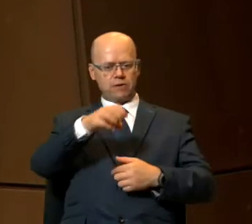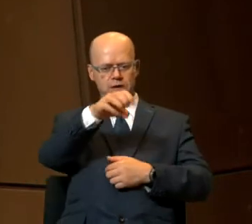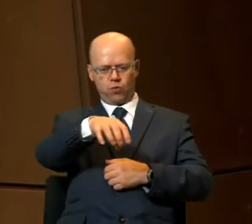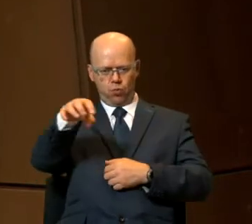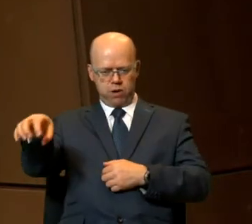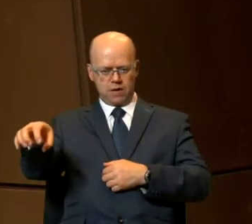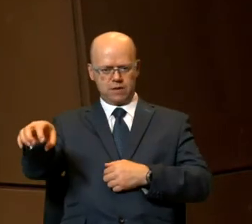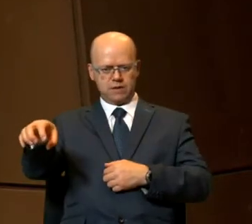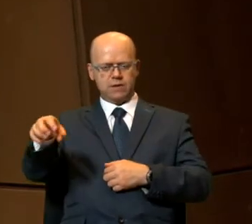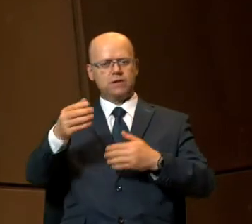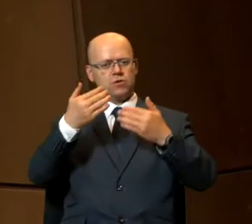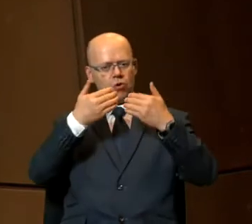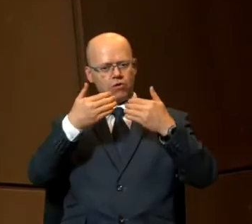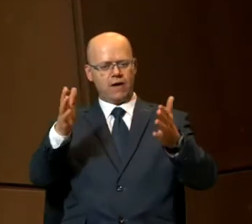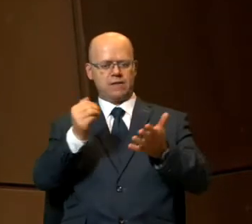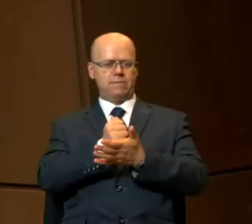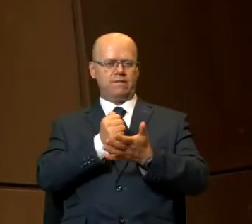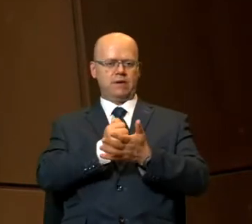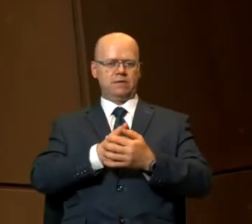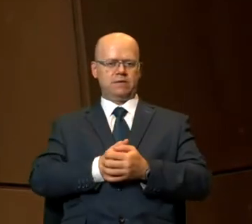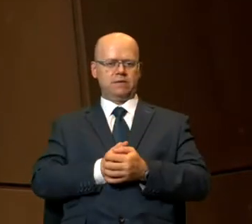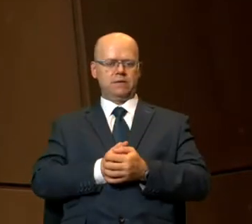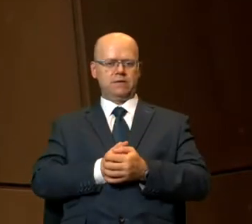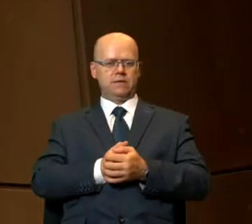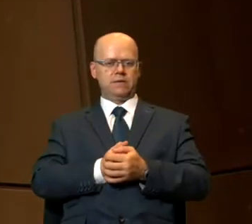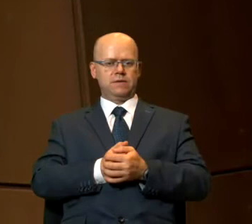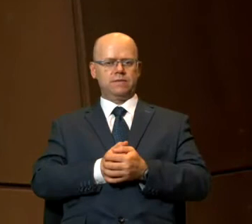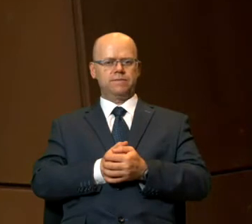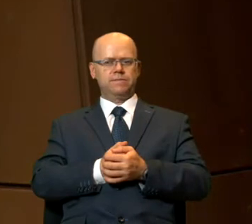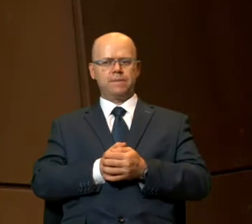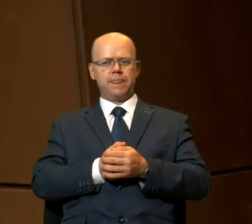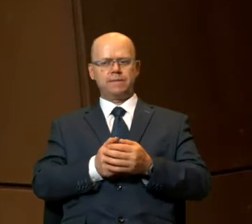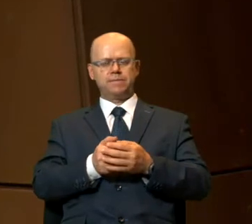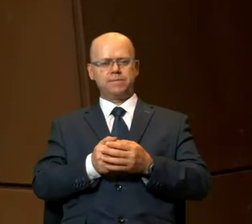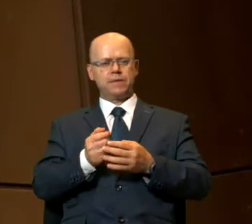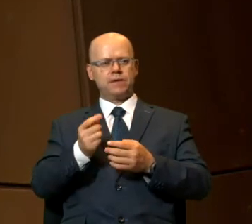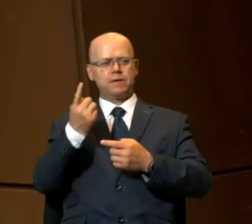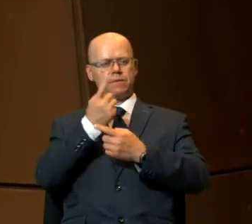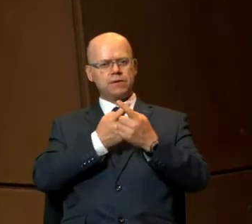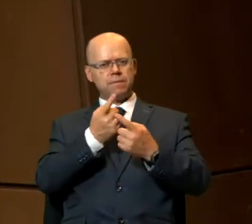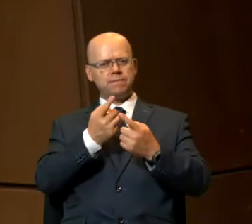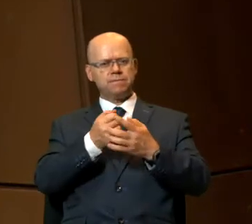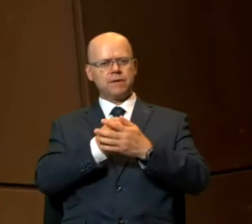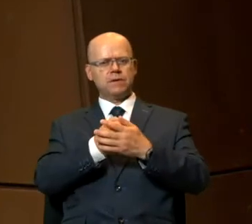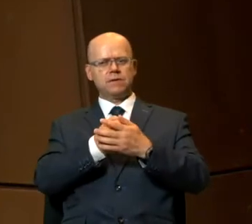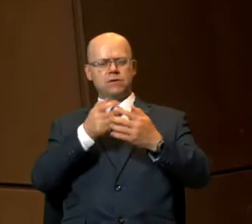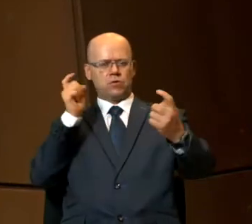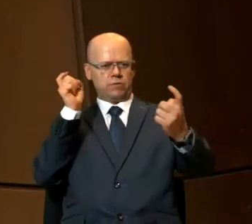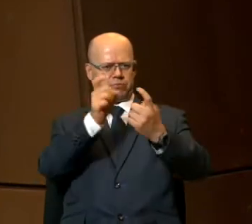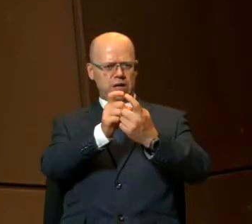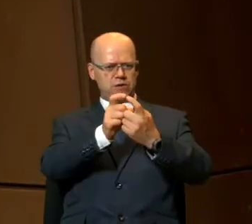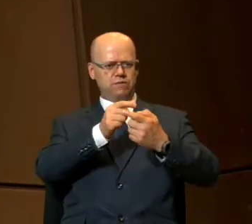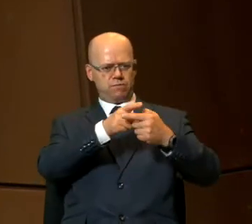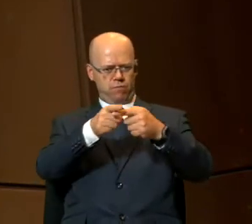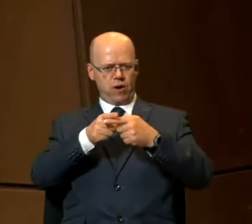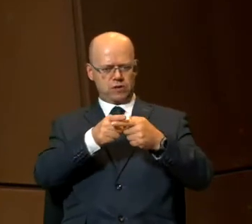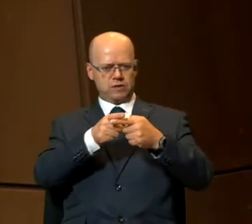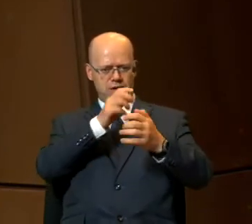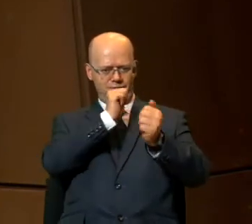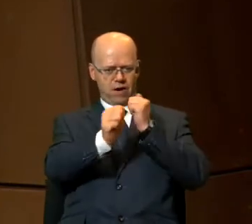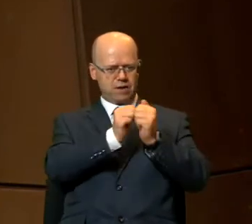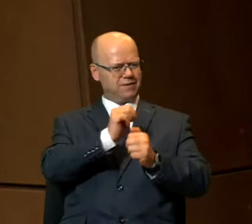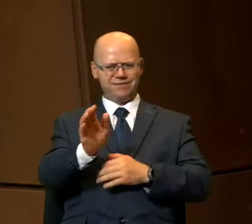jest sprawą otwartą. Nazywam to relacyjną ontologią społeczną. Nie jest to antagonizm społeczny. Nie jest tak,